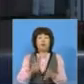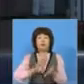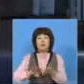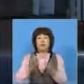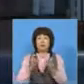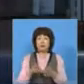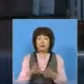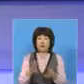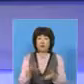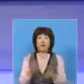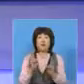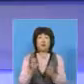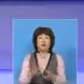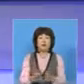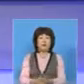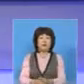экологии?